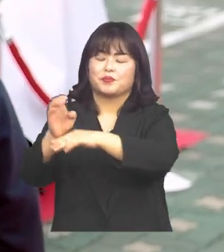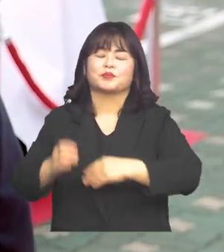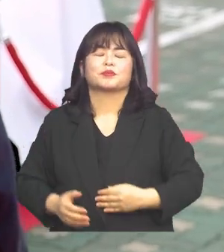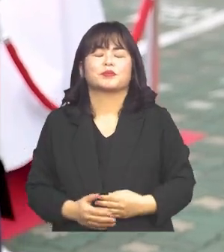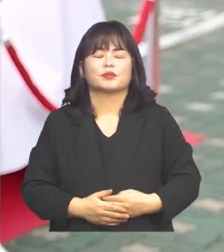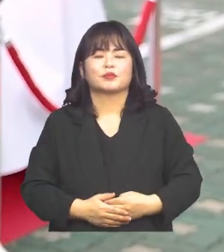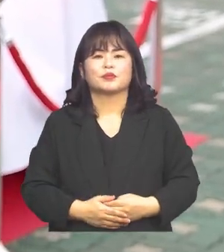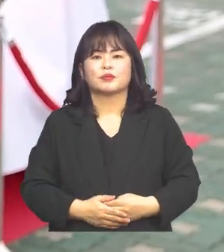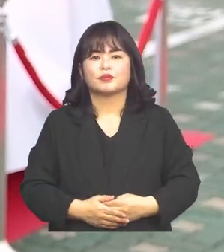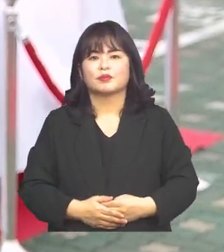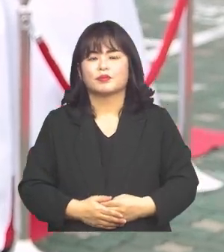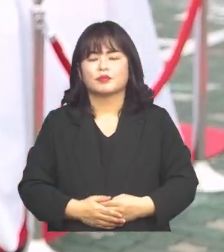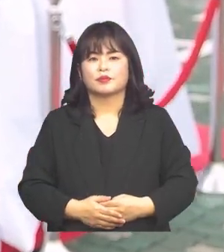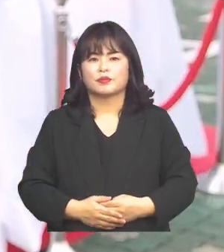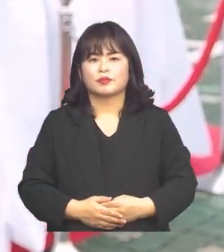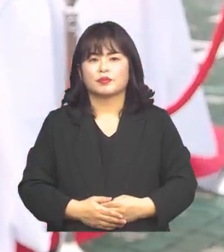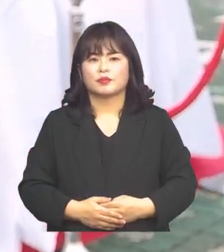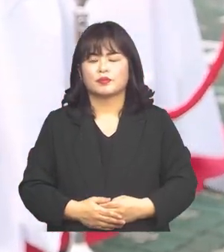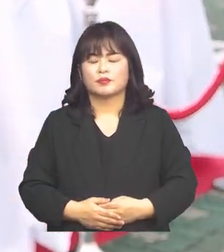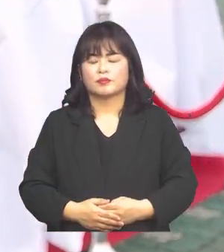감사패를 전달했습니다.